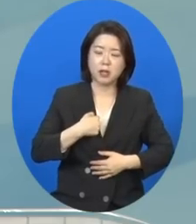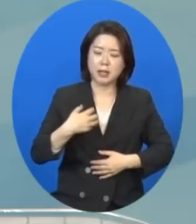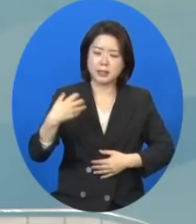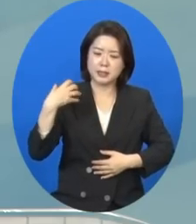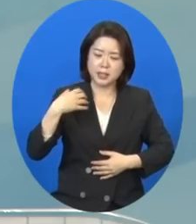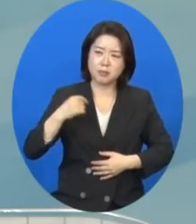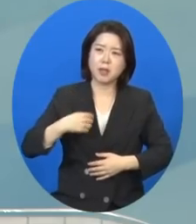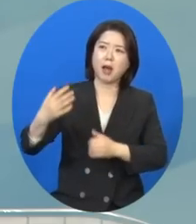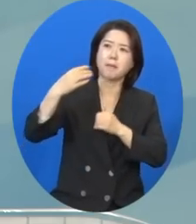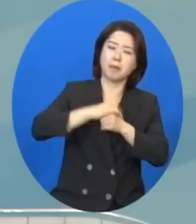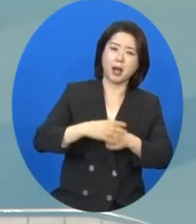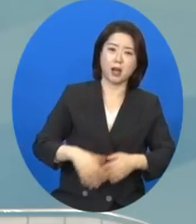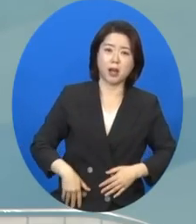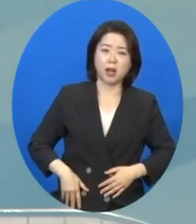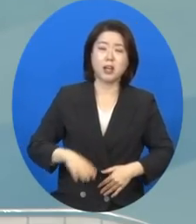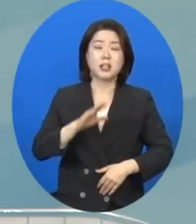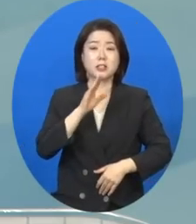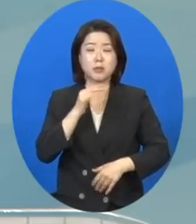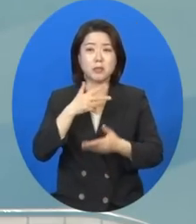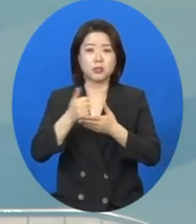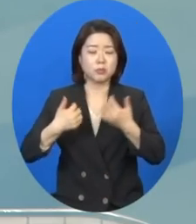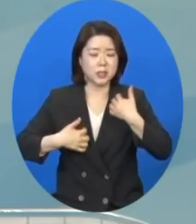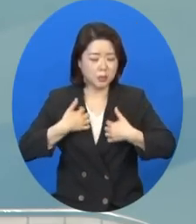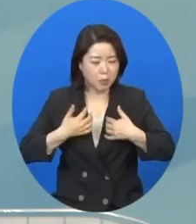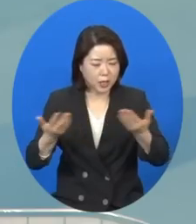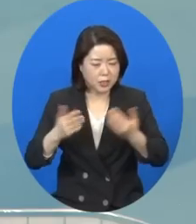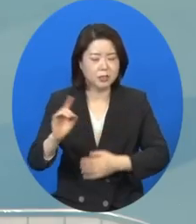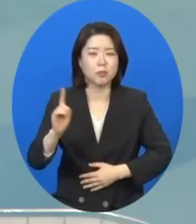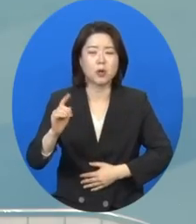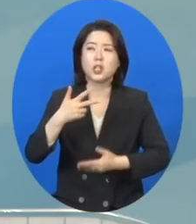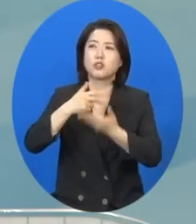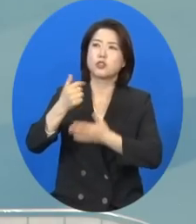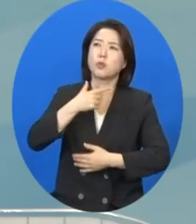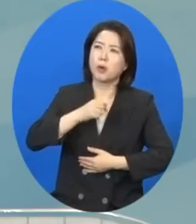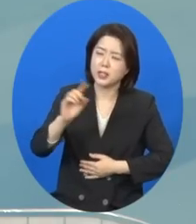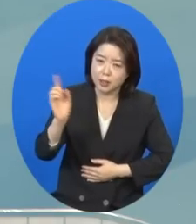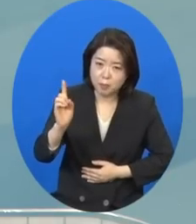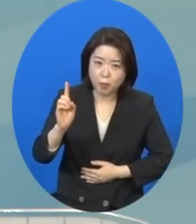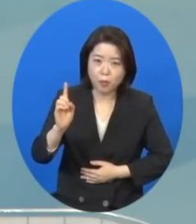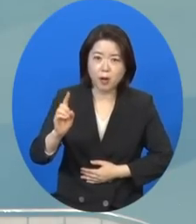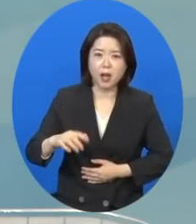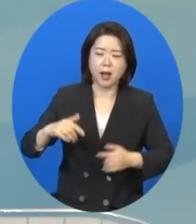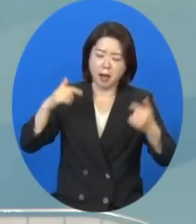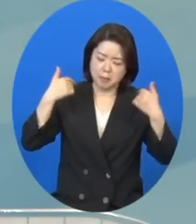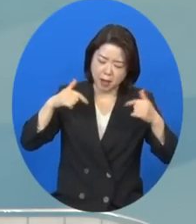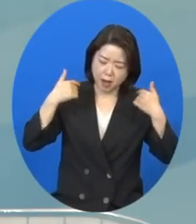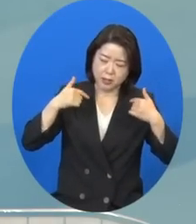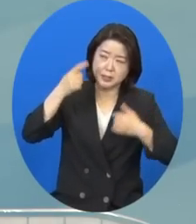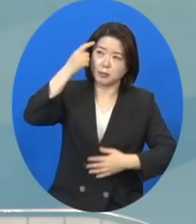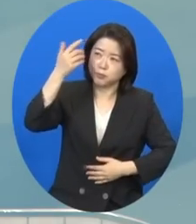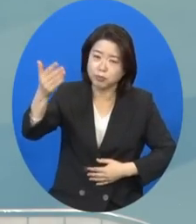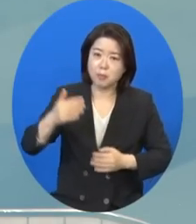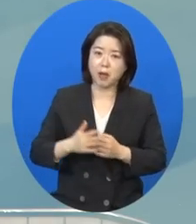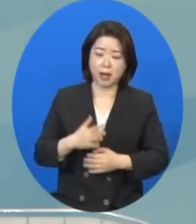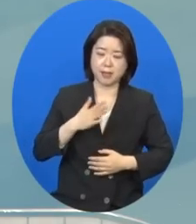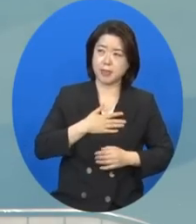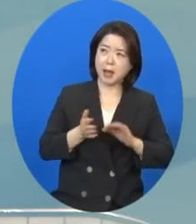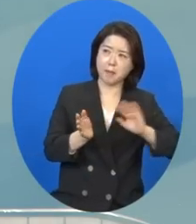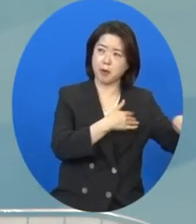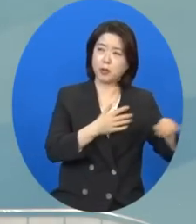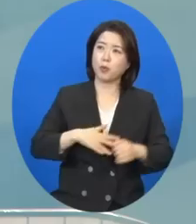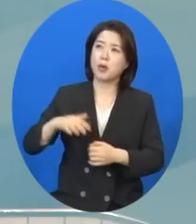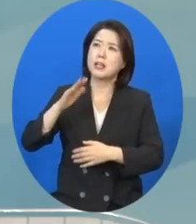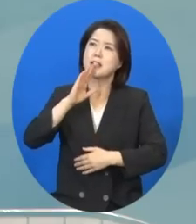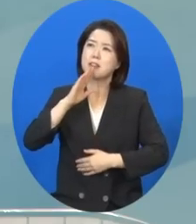물으실 텐데 주님 정말 주님이 기뻐하시는 것이 무엇입니까 주님이 원하시는 것이 무엇입니까를 날마다 물으며 자기를 부인하며